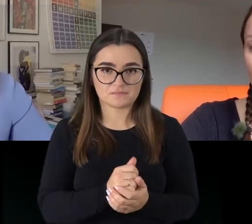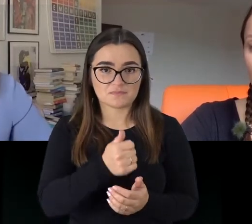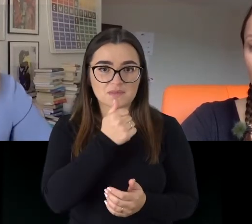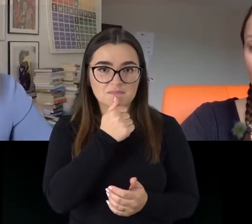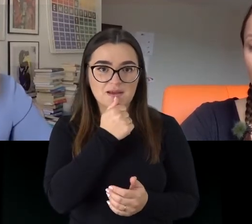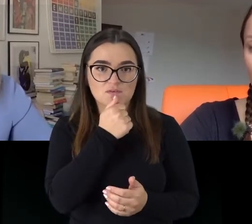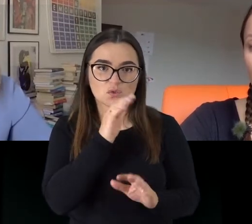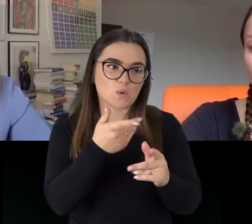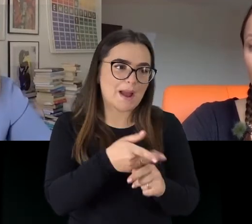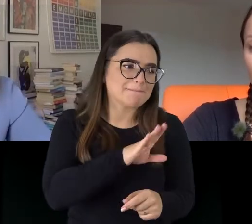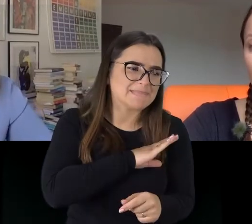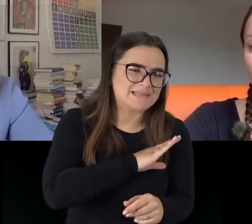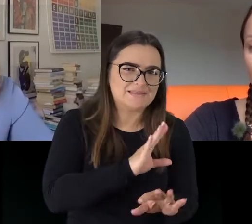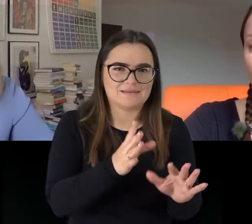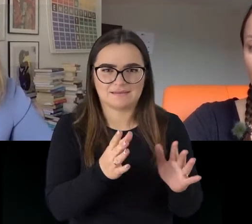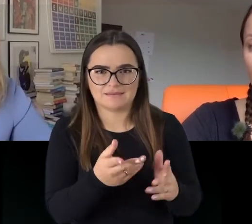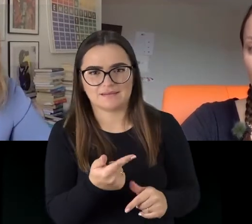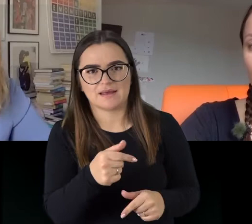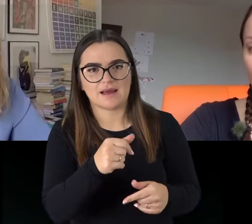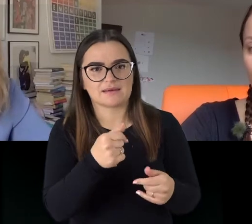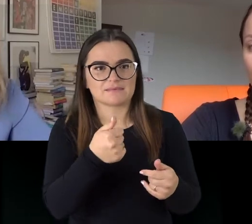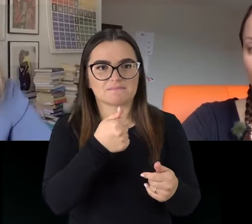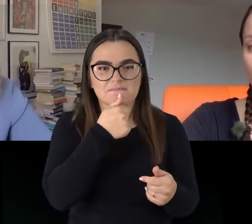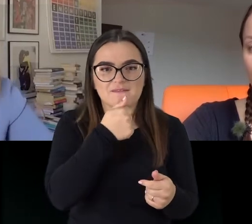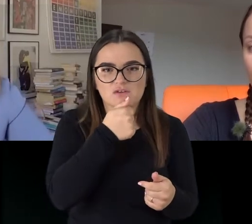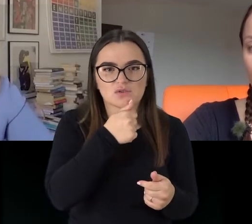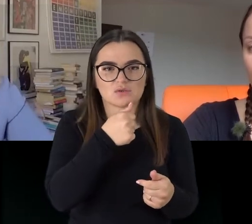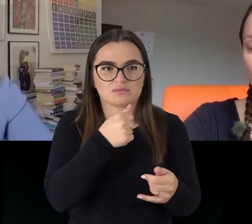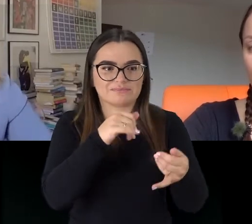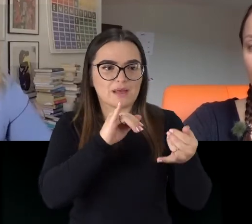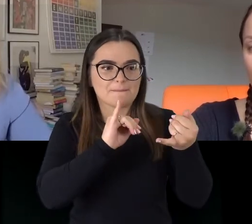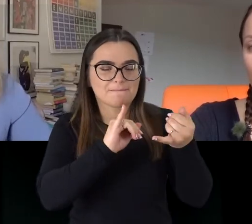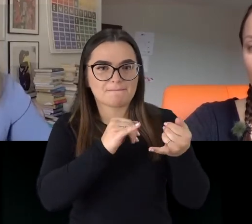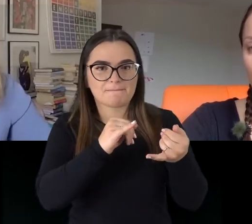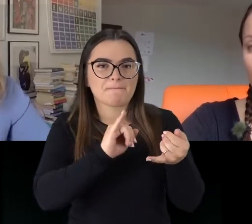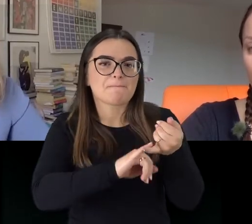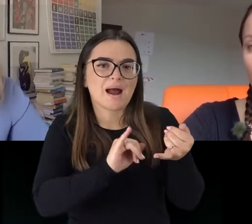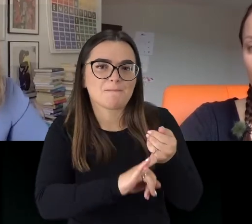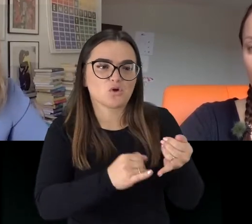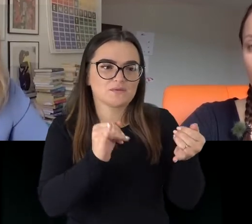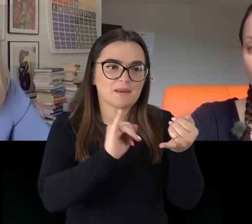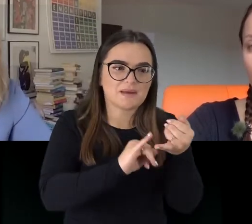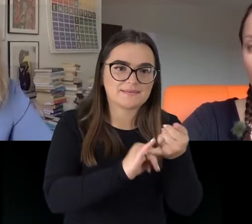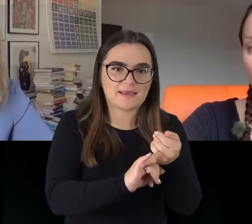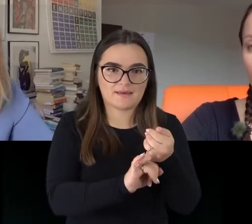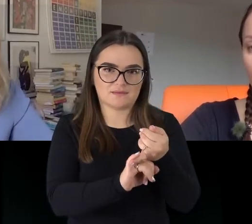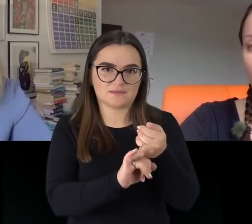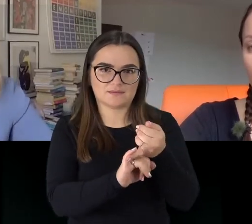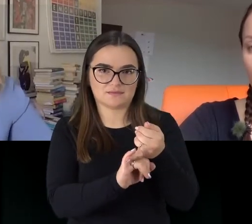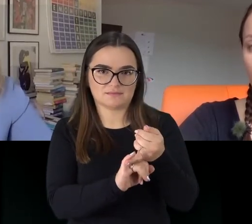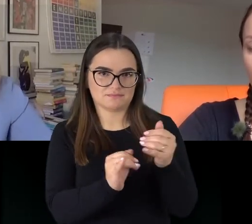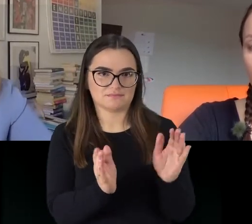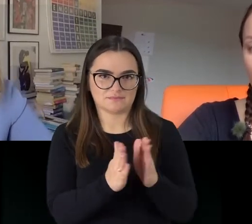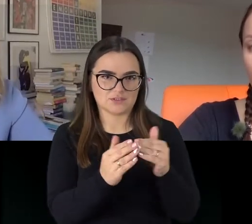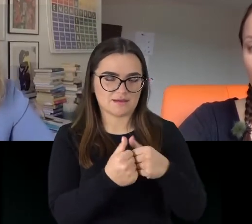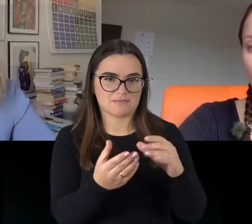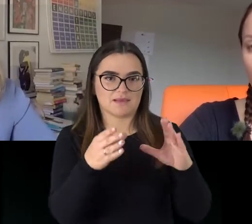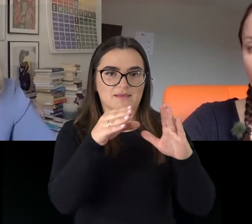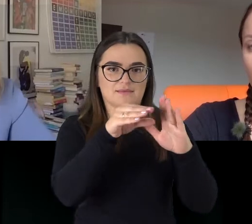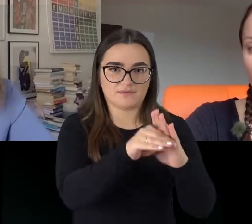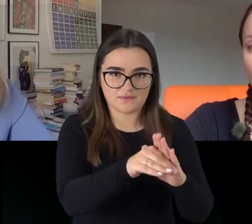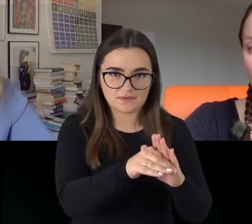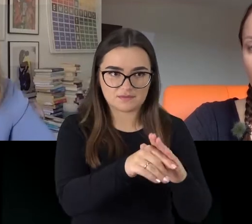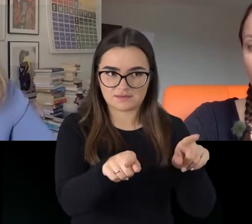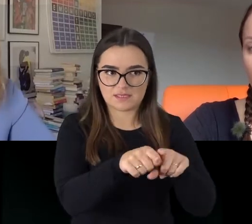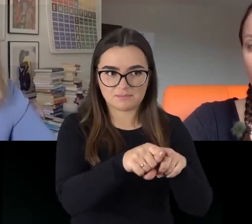ar po mirties, ar po skirybo atėjusi pamotė, ar patėvis, kurie tikrai suvokia, ką veikia, ką daro, suvokia atsakomybės,